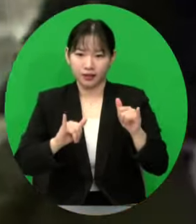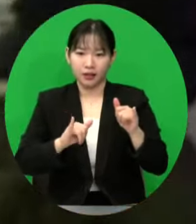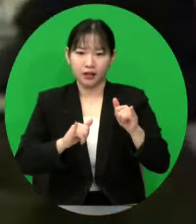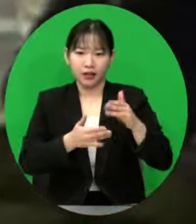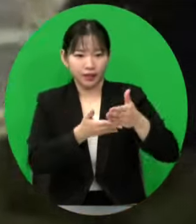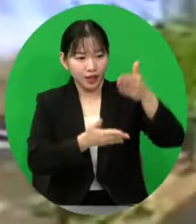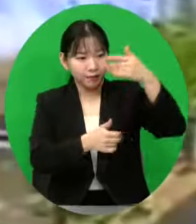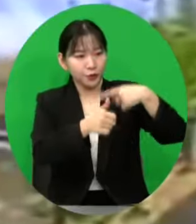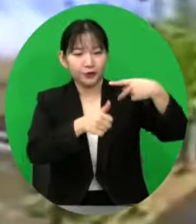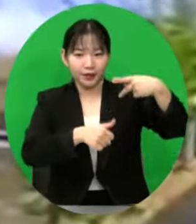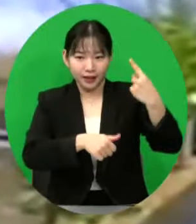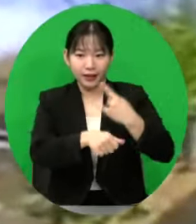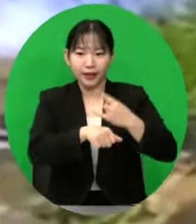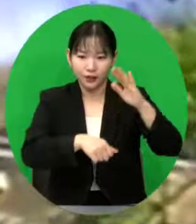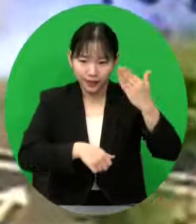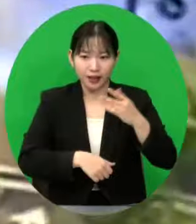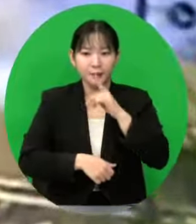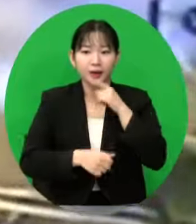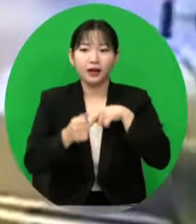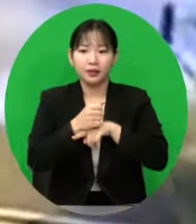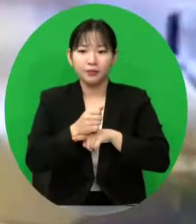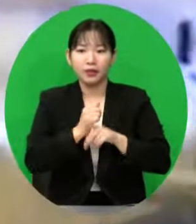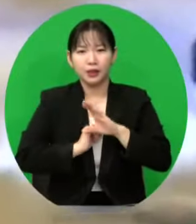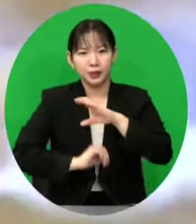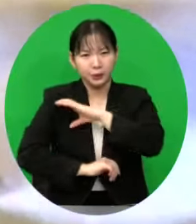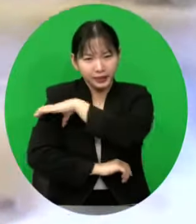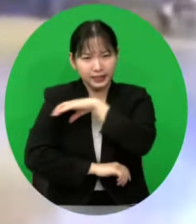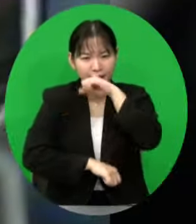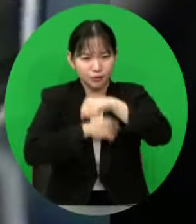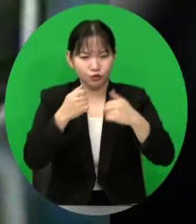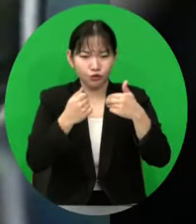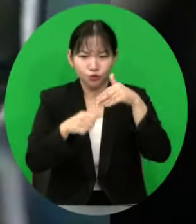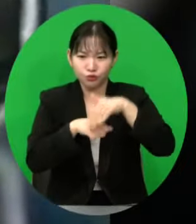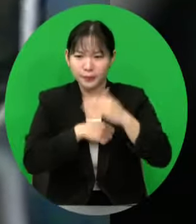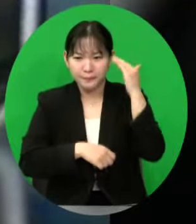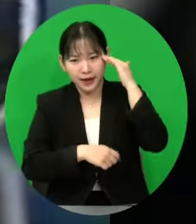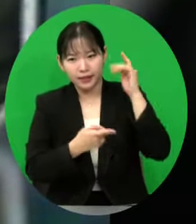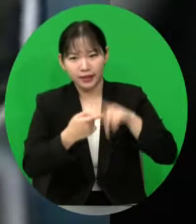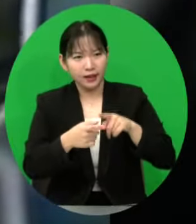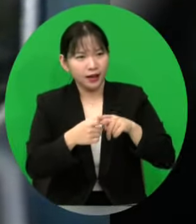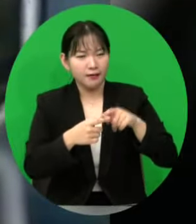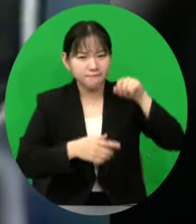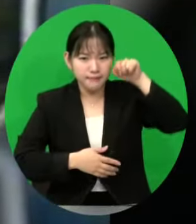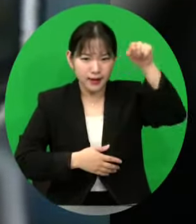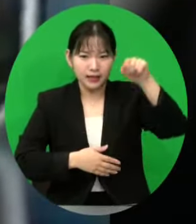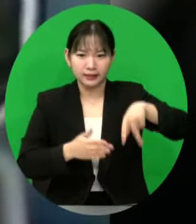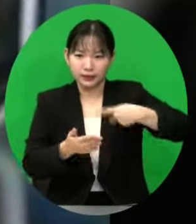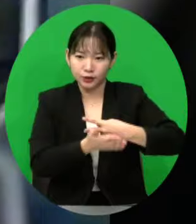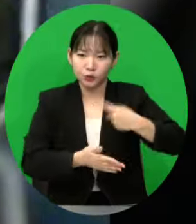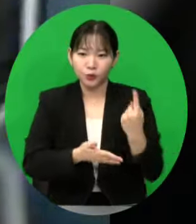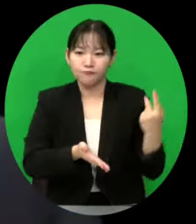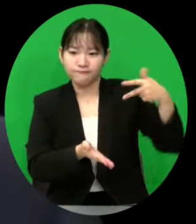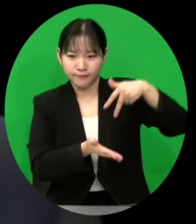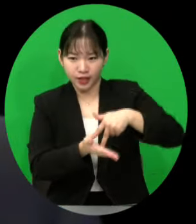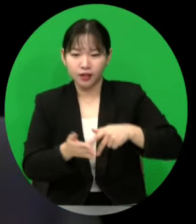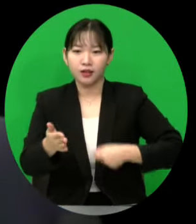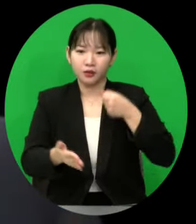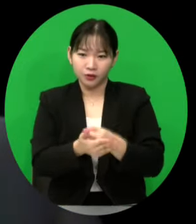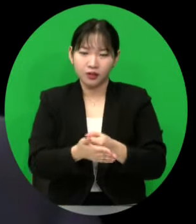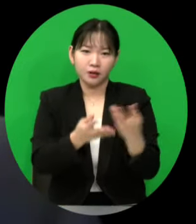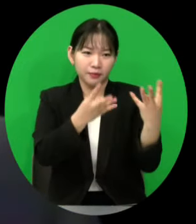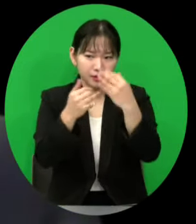담벼락에 욕이라도 해야 한다는 말에 담긴 독재와 반민주에 대한 저항의식과 쓰러져도 일어섰던 용기는 많은 이들의 삶의